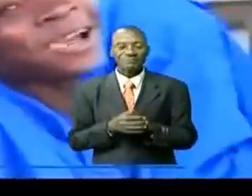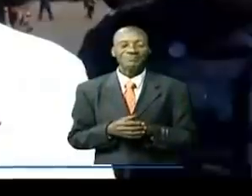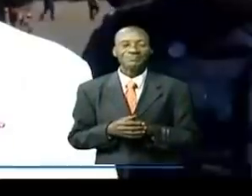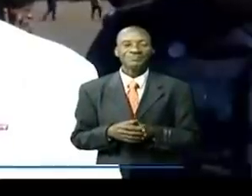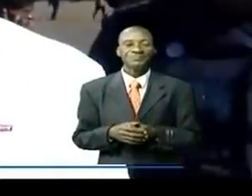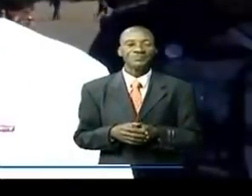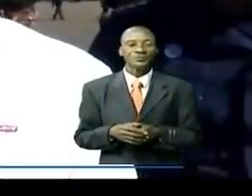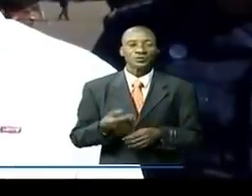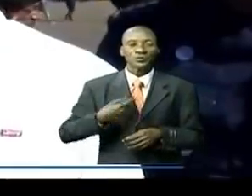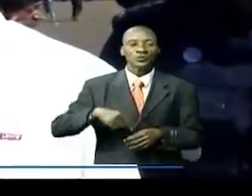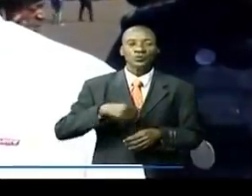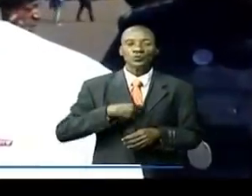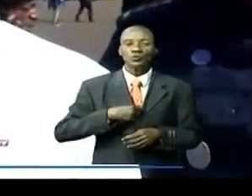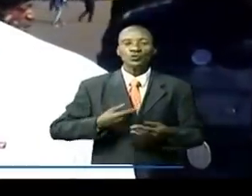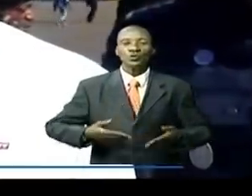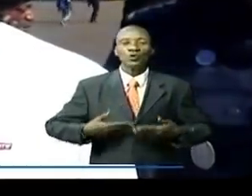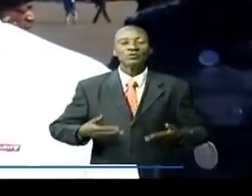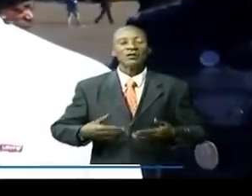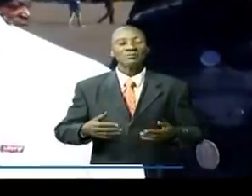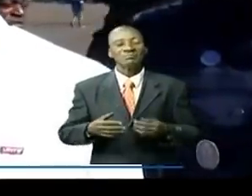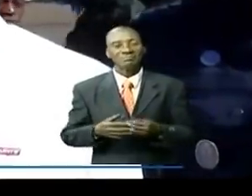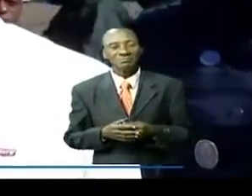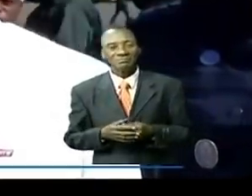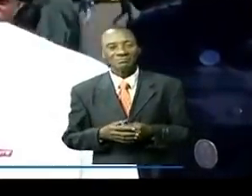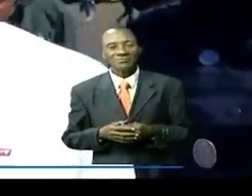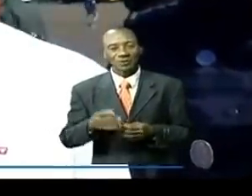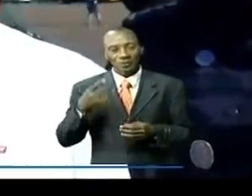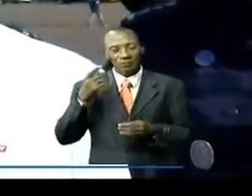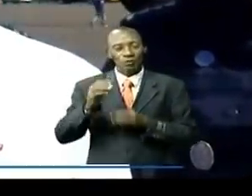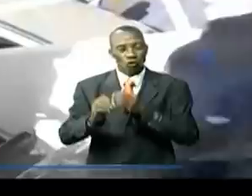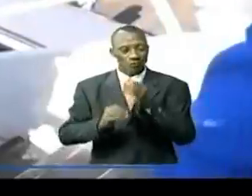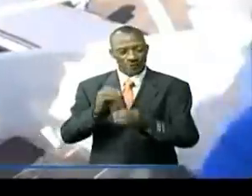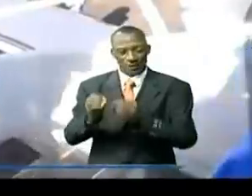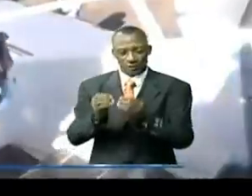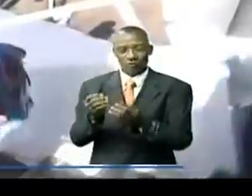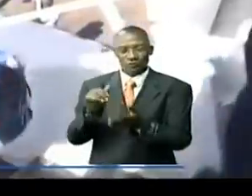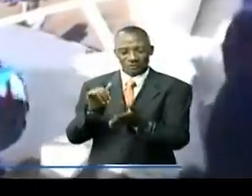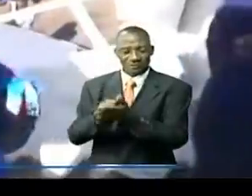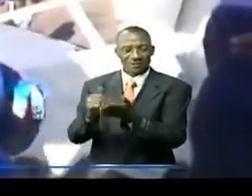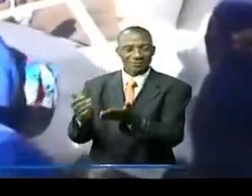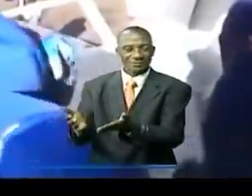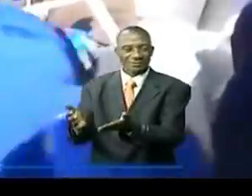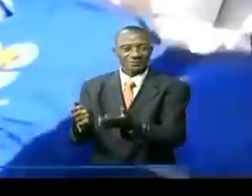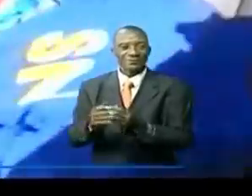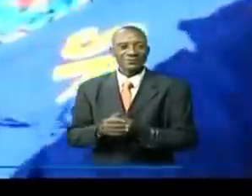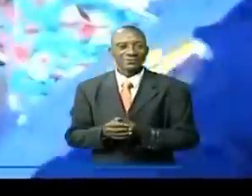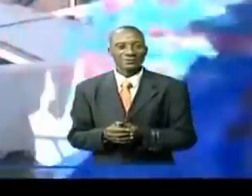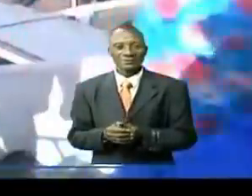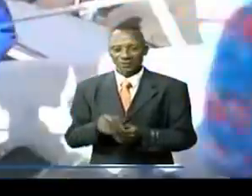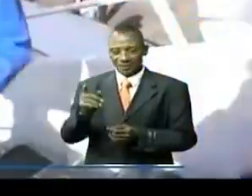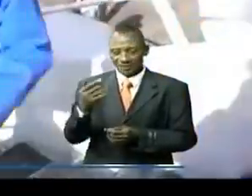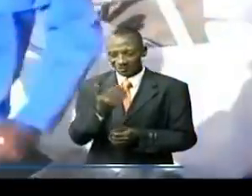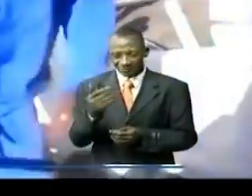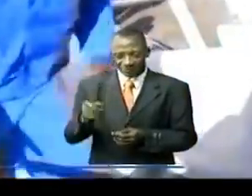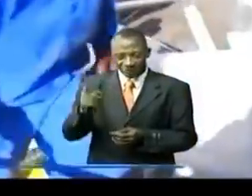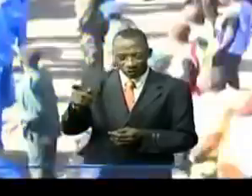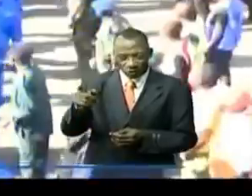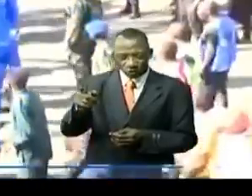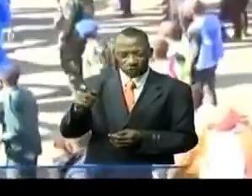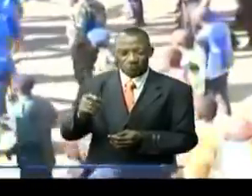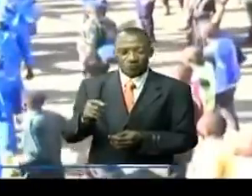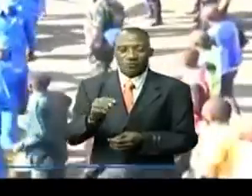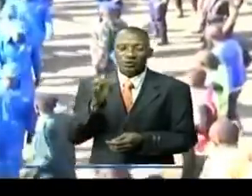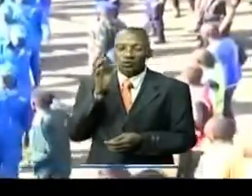contents de la manière que cette opération vient de se faire. Ils vont rejoindre Kanyama KCC, là